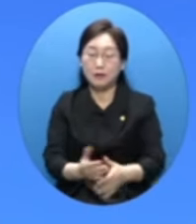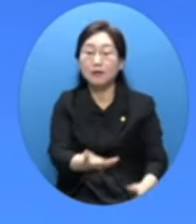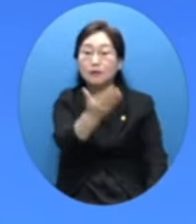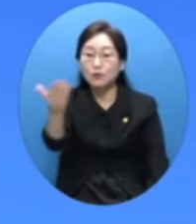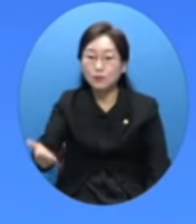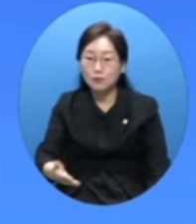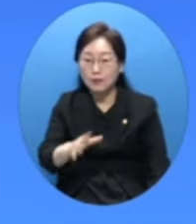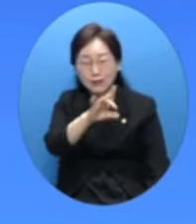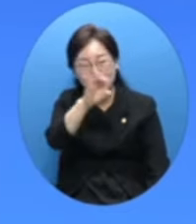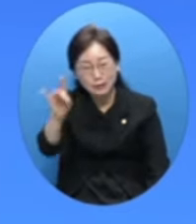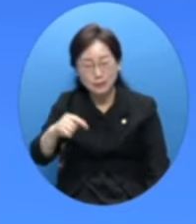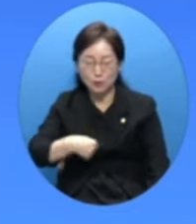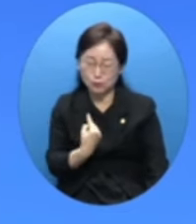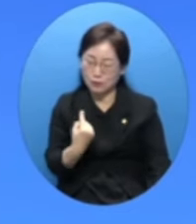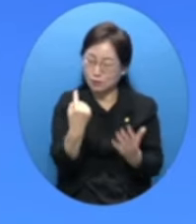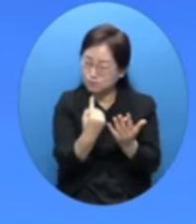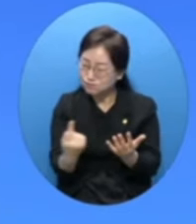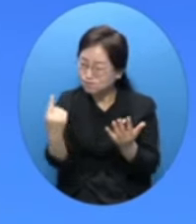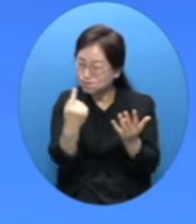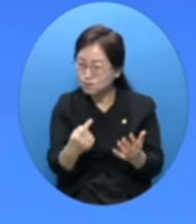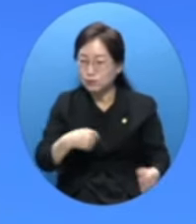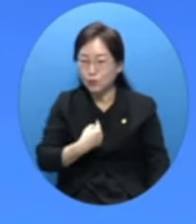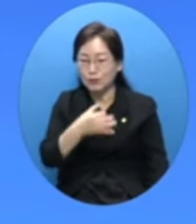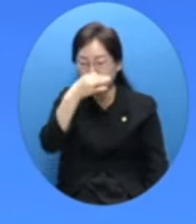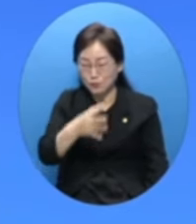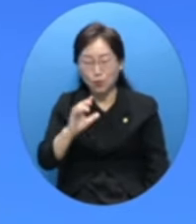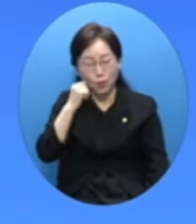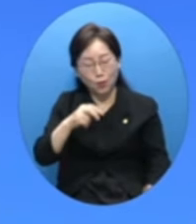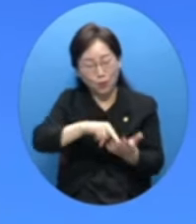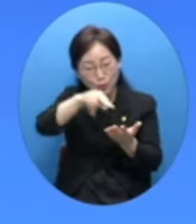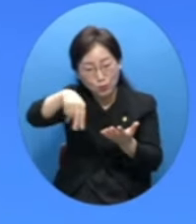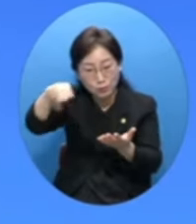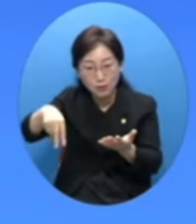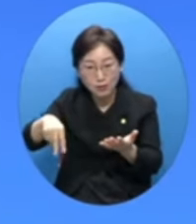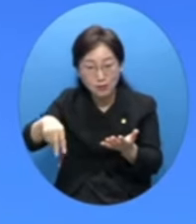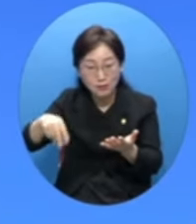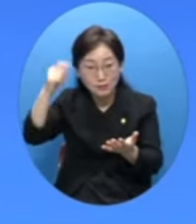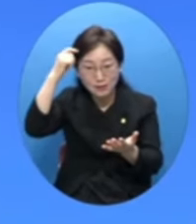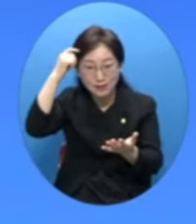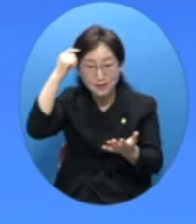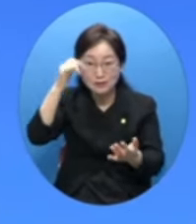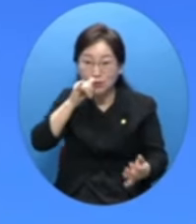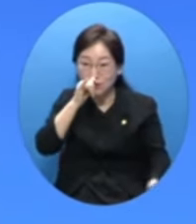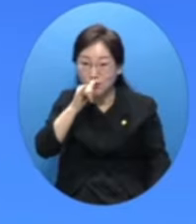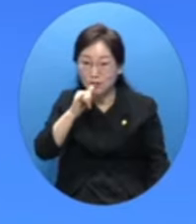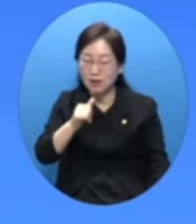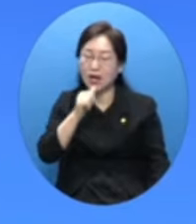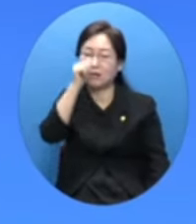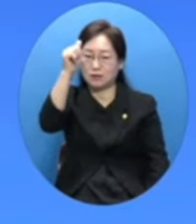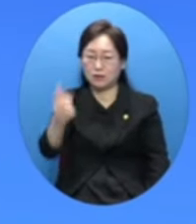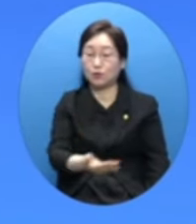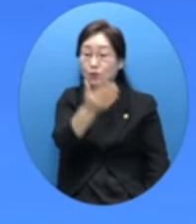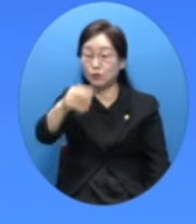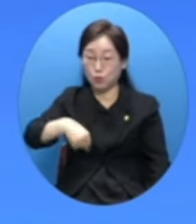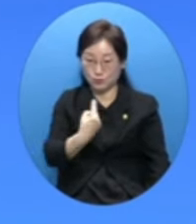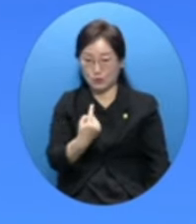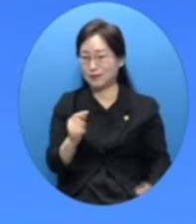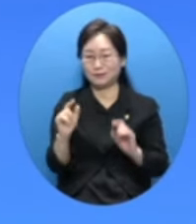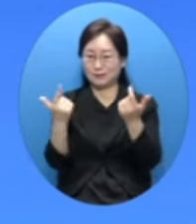나 혼자입니다 참 나는 힘들고 어렵고 외롭습니다 생각할 때가 있습니까? 절대 여러분은 혼자가